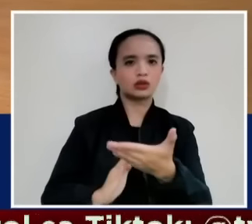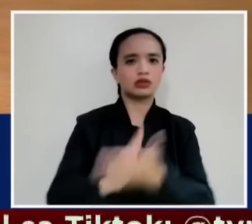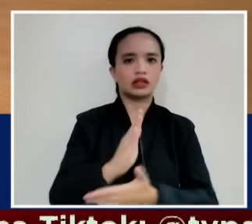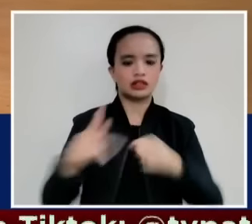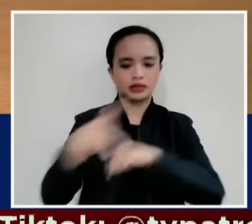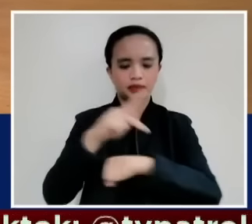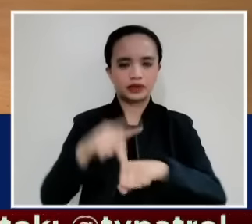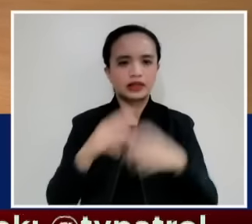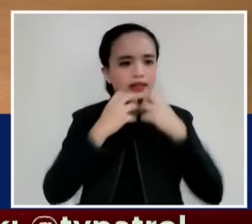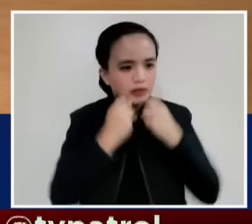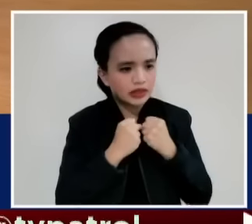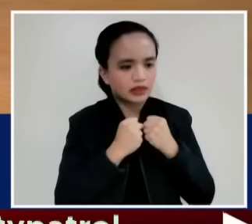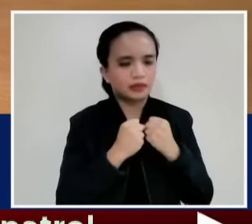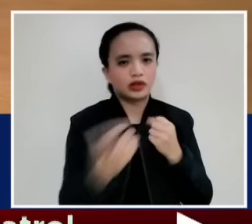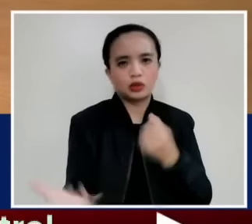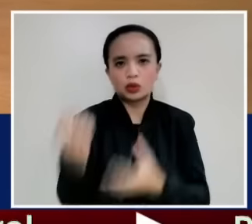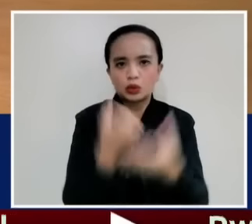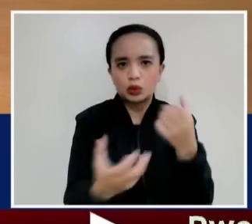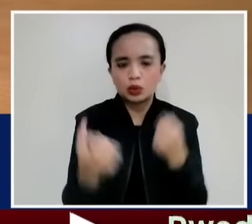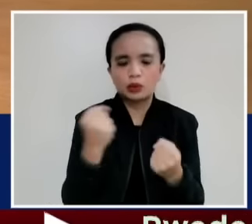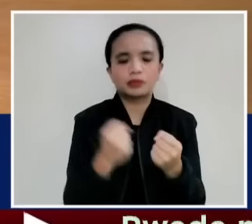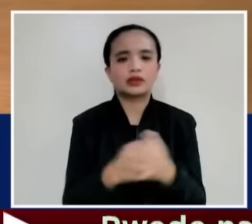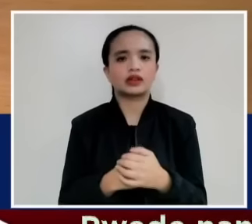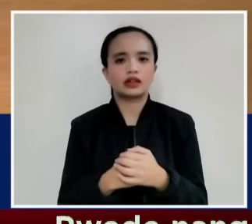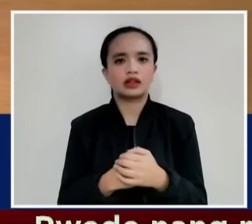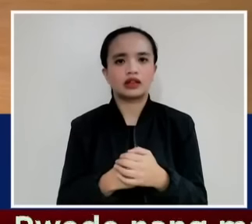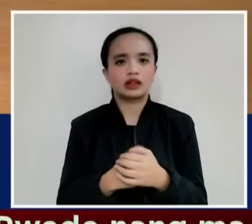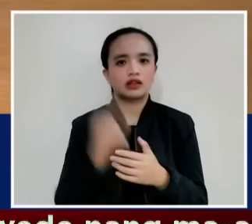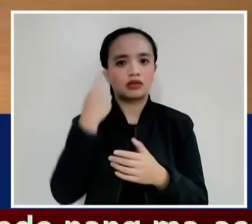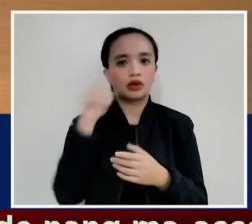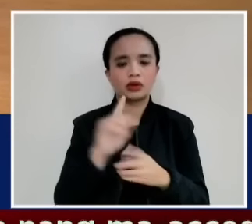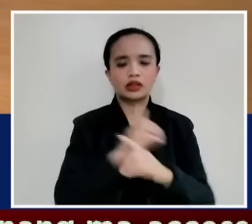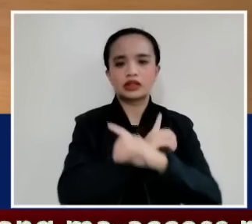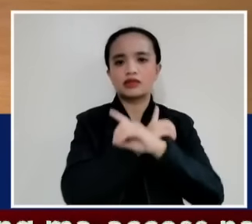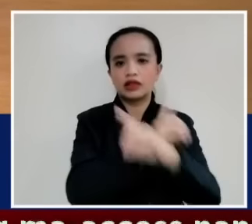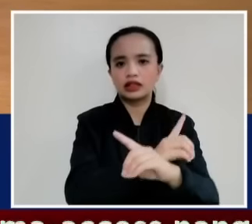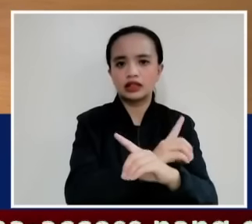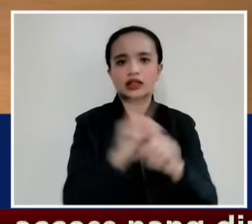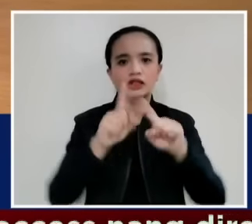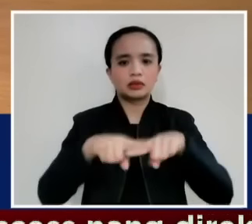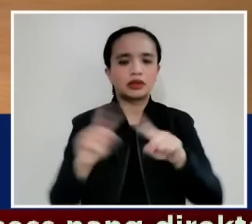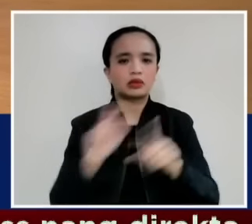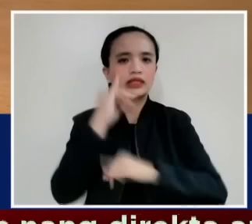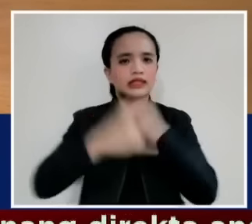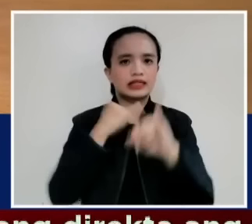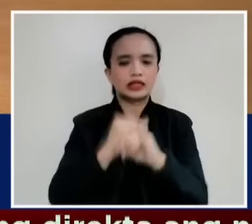our territorial integrity in defense of a rules-based international order.